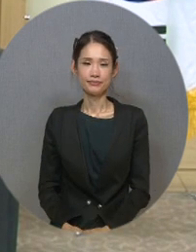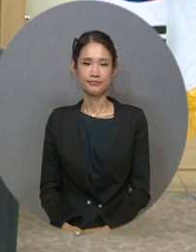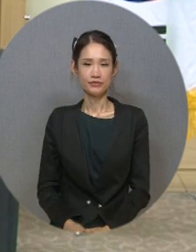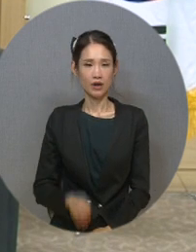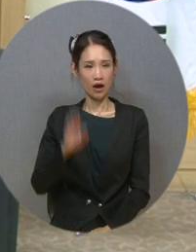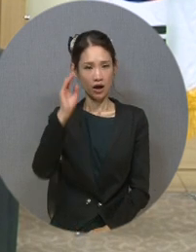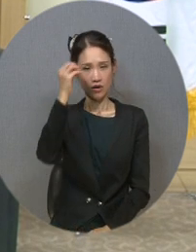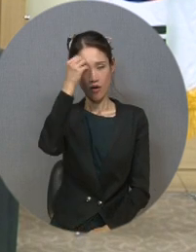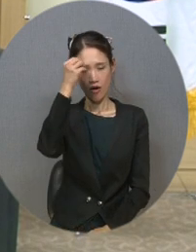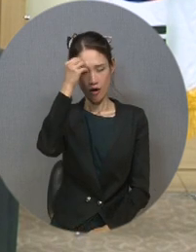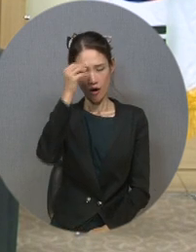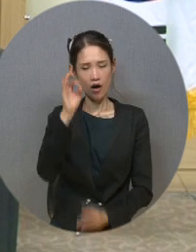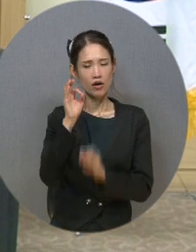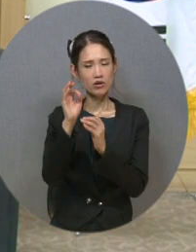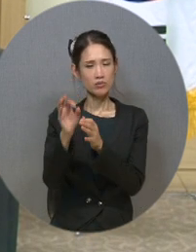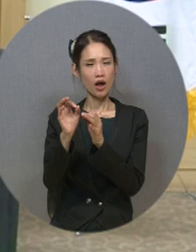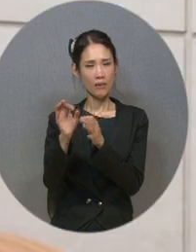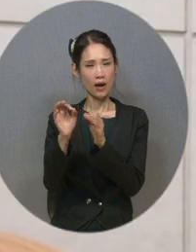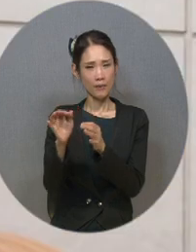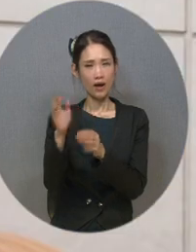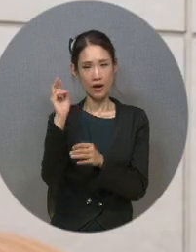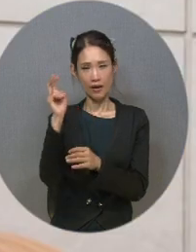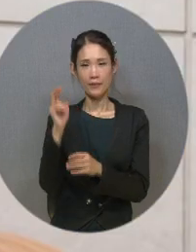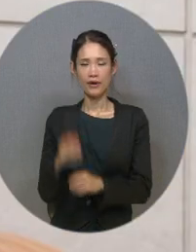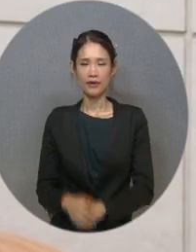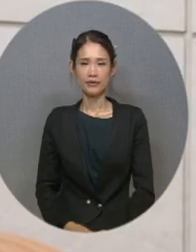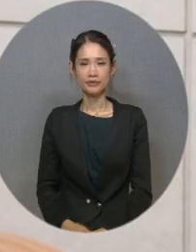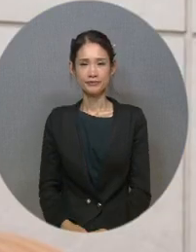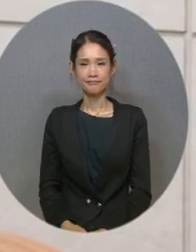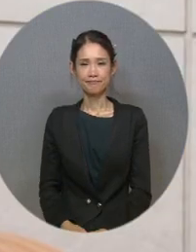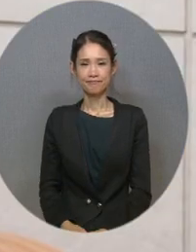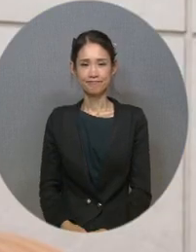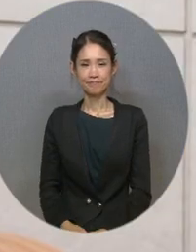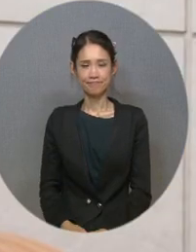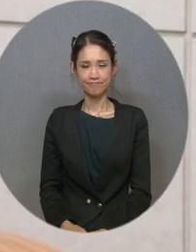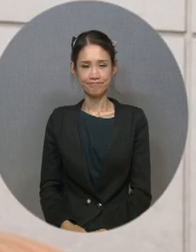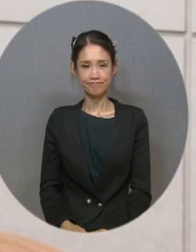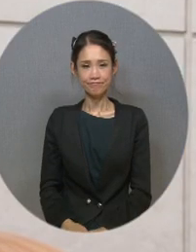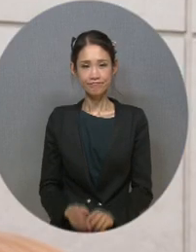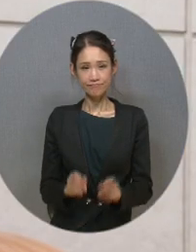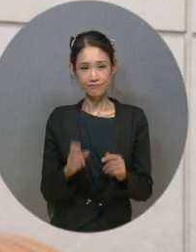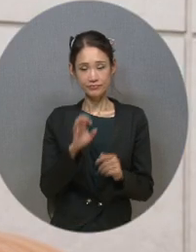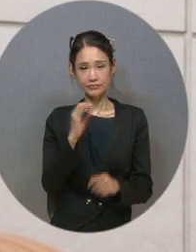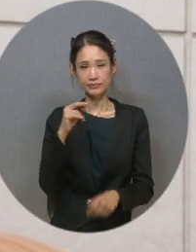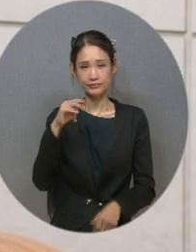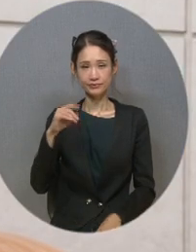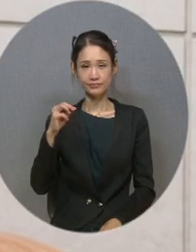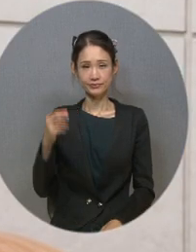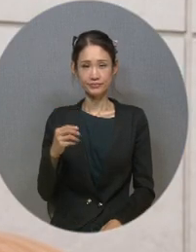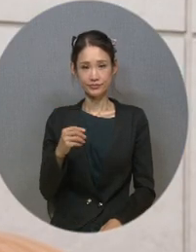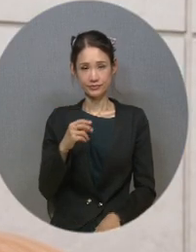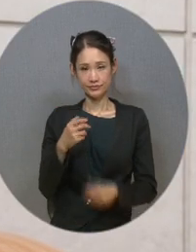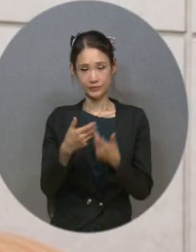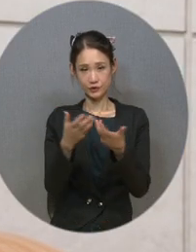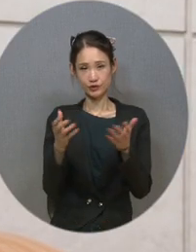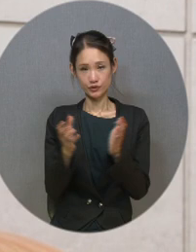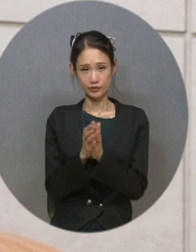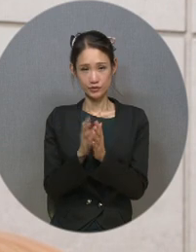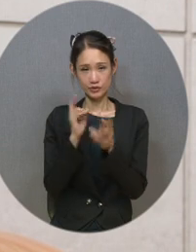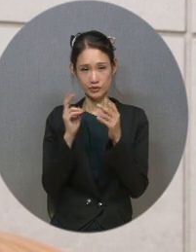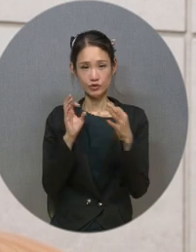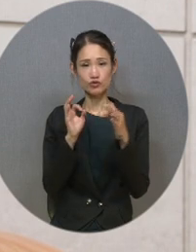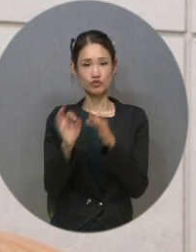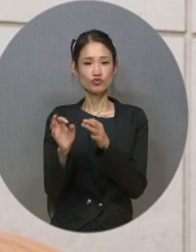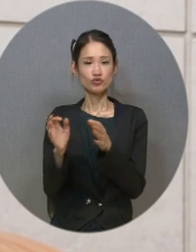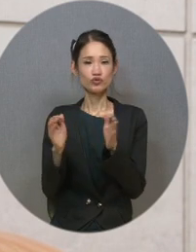엄청난 투자가 예상이 되고 있습니다. 네. 지금 주로 이제 포스코 그룹 계열사들이 투자를 많이 하는데